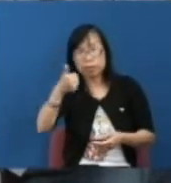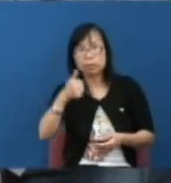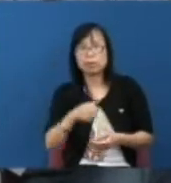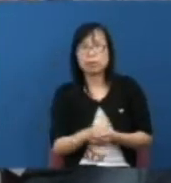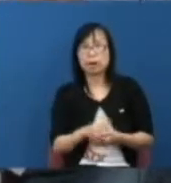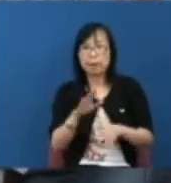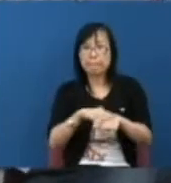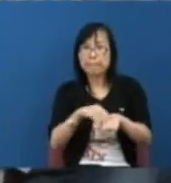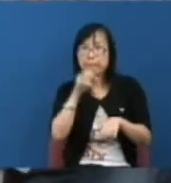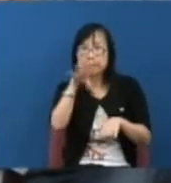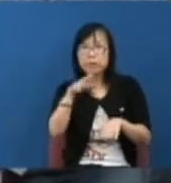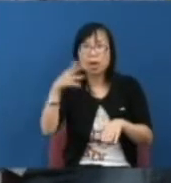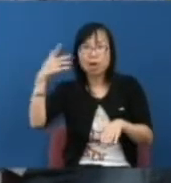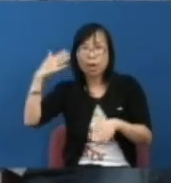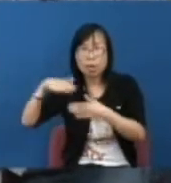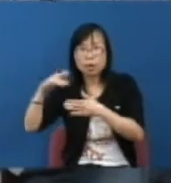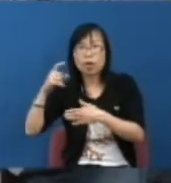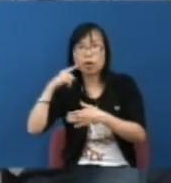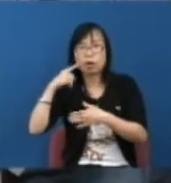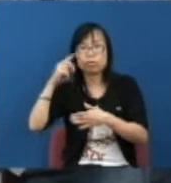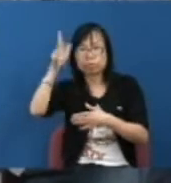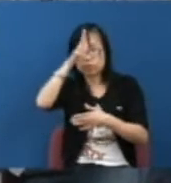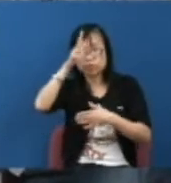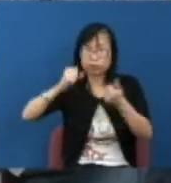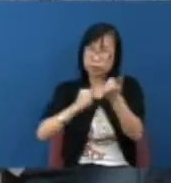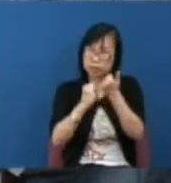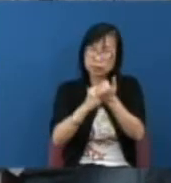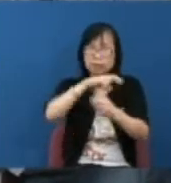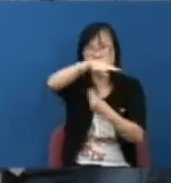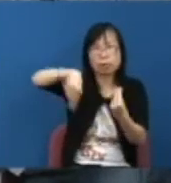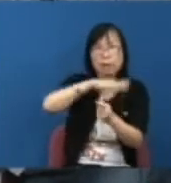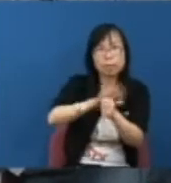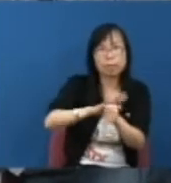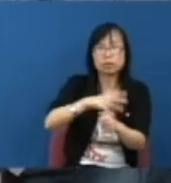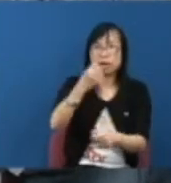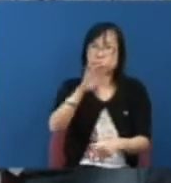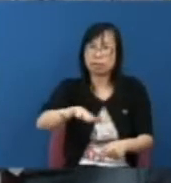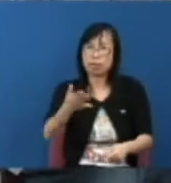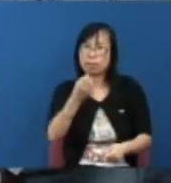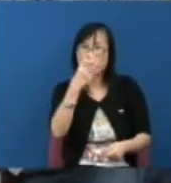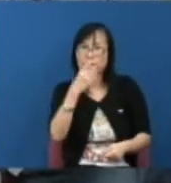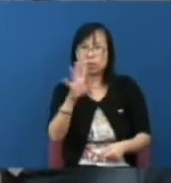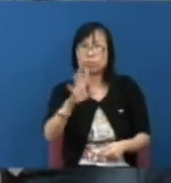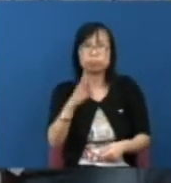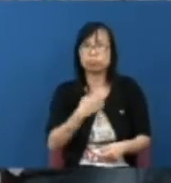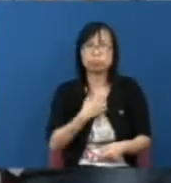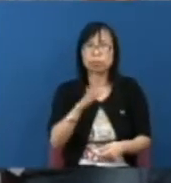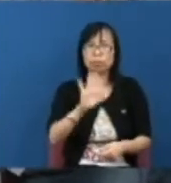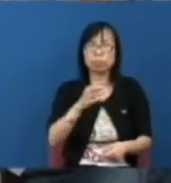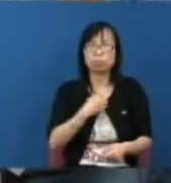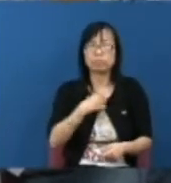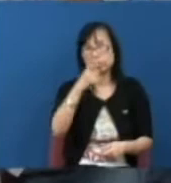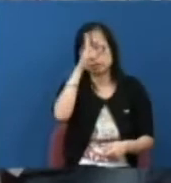先講嚟講去外國嘅政府或者地區咧都好支持呢個環保建築嘅，但係喺香港咧，我哋唔覺得政府支持。咁有